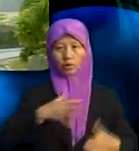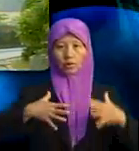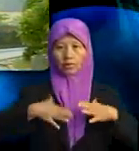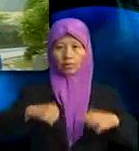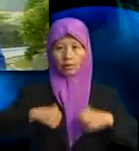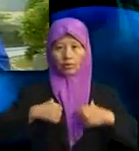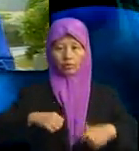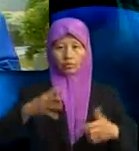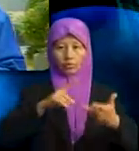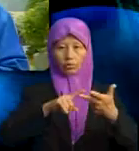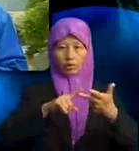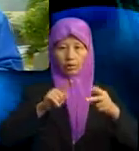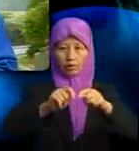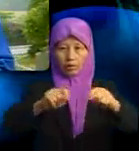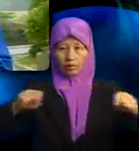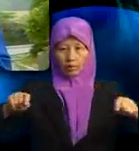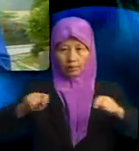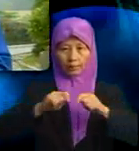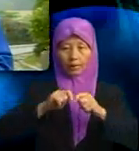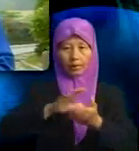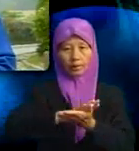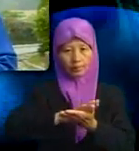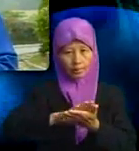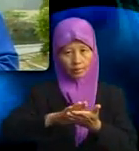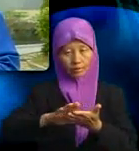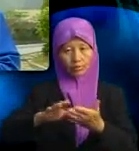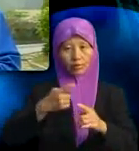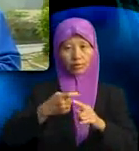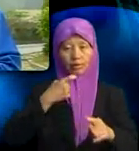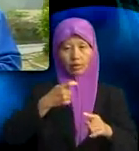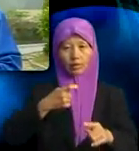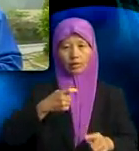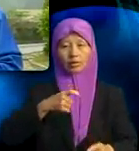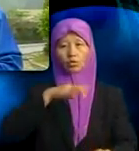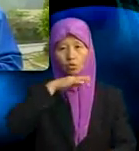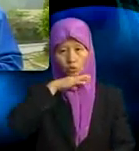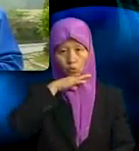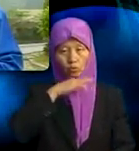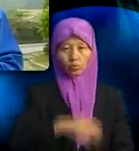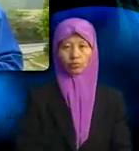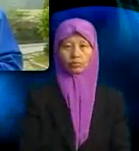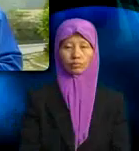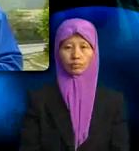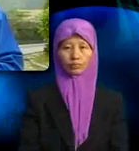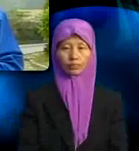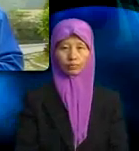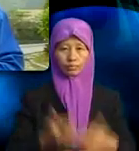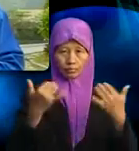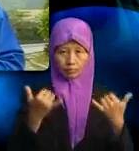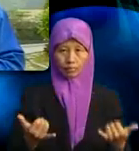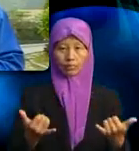pakaian serta tempat beribadah bersih daripada sebarang kekotoran dan najis. Baiklah